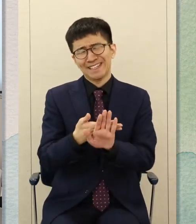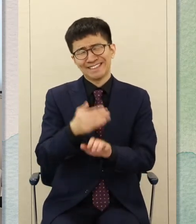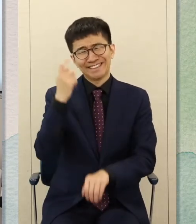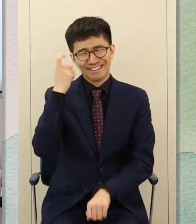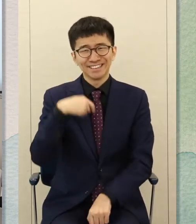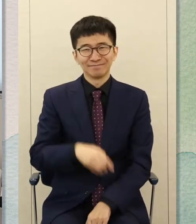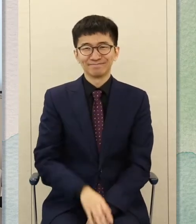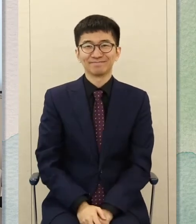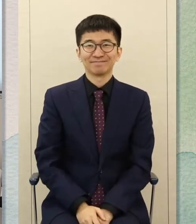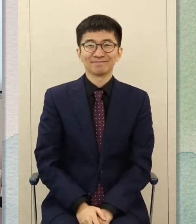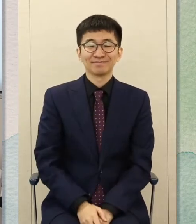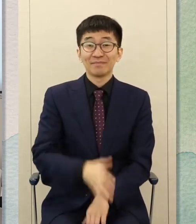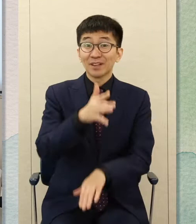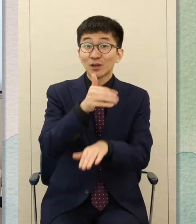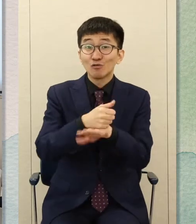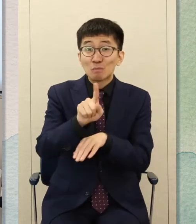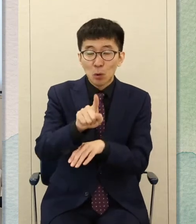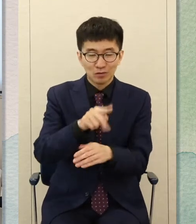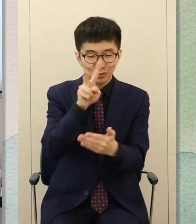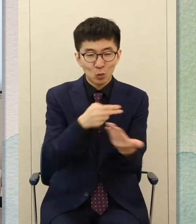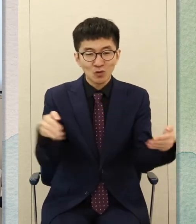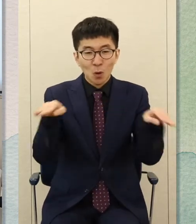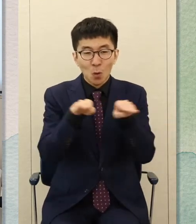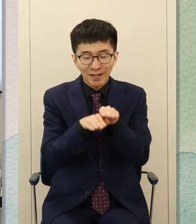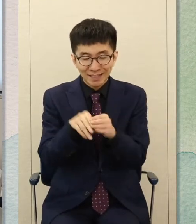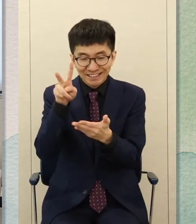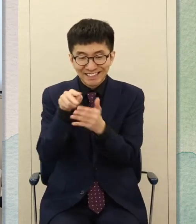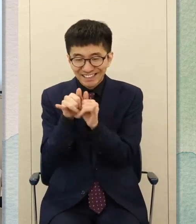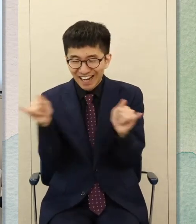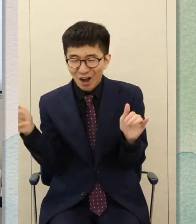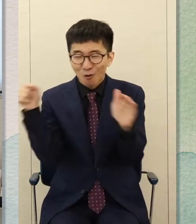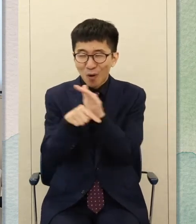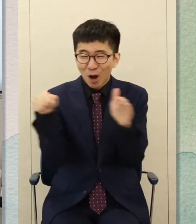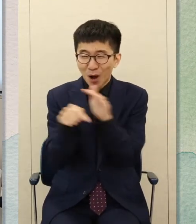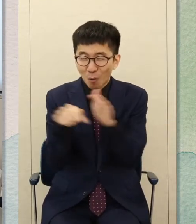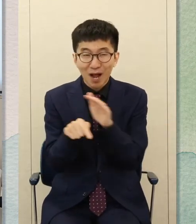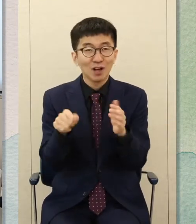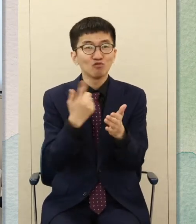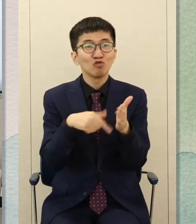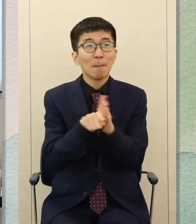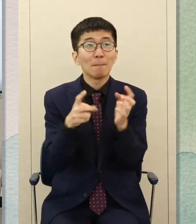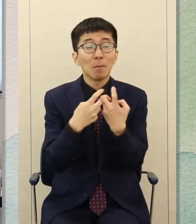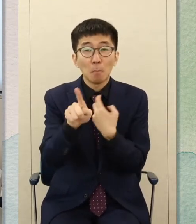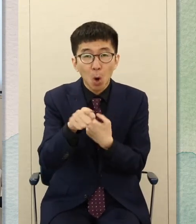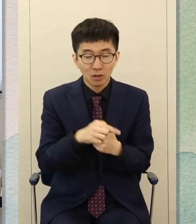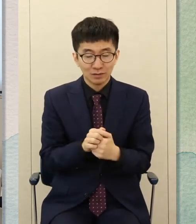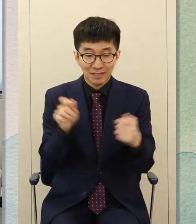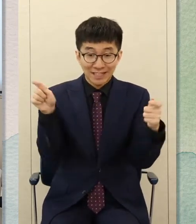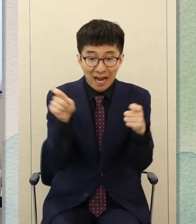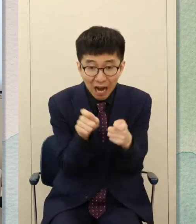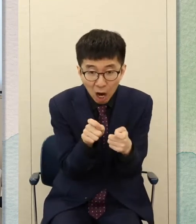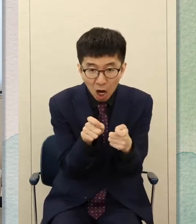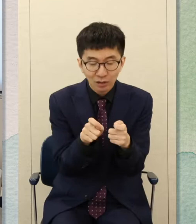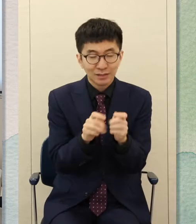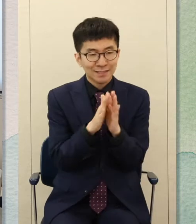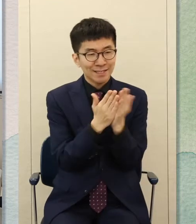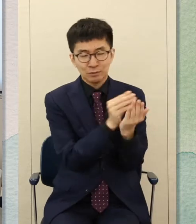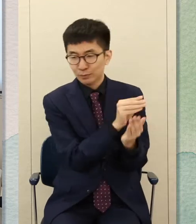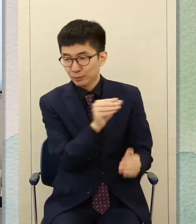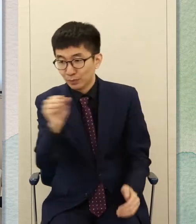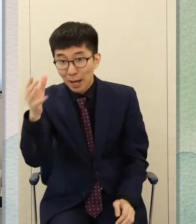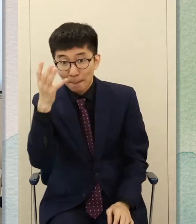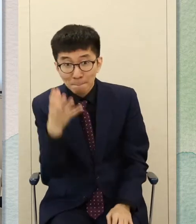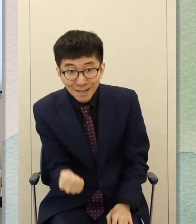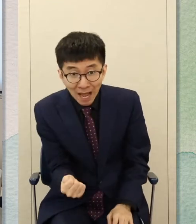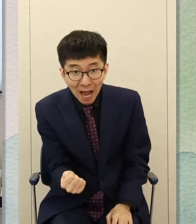그래서 도서관에 독자를 오게 하는 힘은요, 접근성, 사서 숫자, 장서량 프로그램이에요. 저게